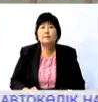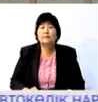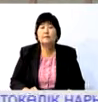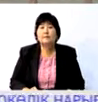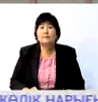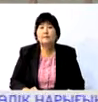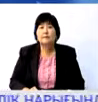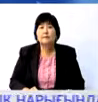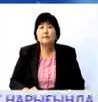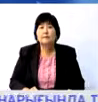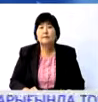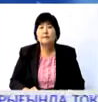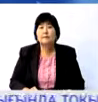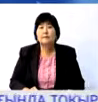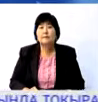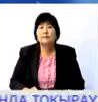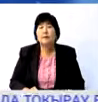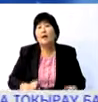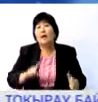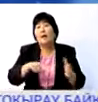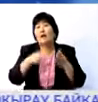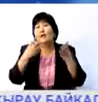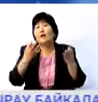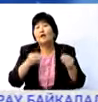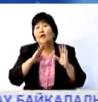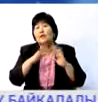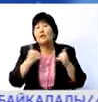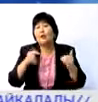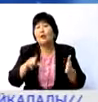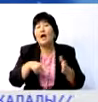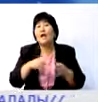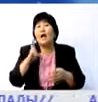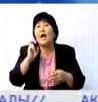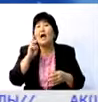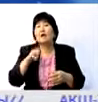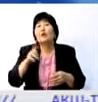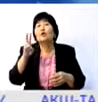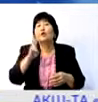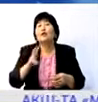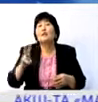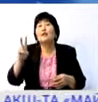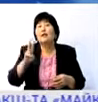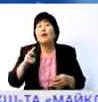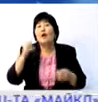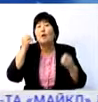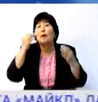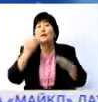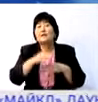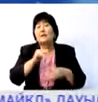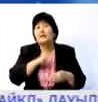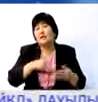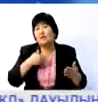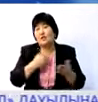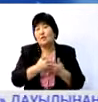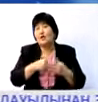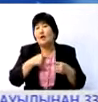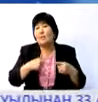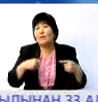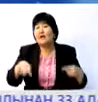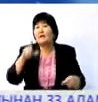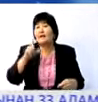ауданынан. Қала күні аясында бүгін қала әкімі Нұрлыбек Нәлібаев мәдениет саласындағы жемісті еңбек етіп жүрген